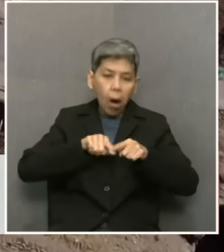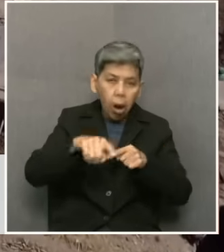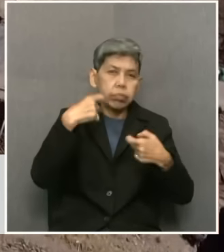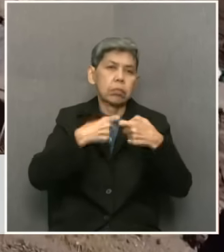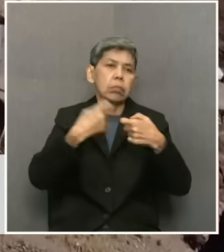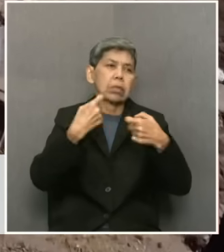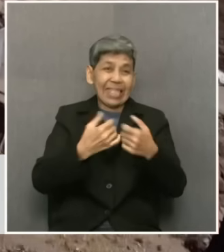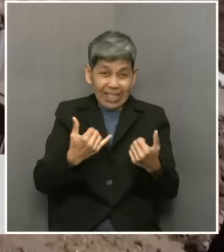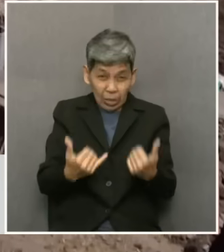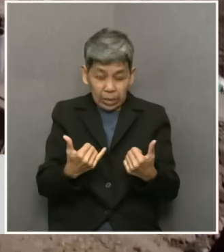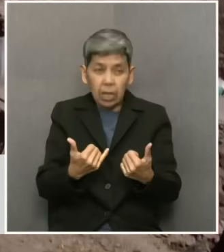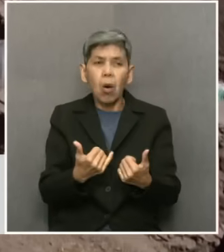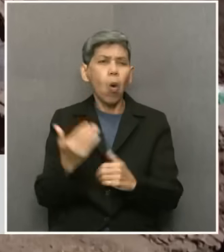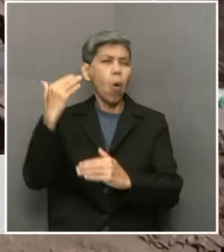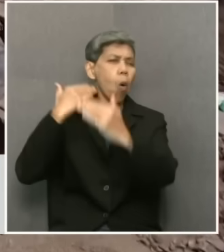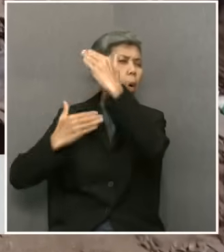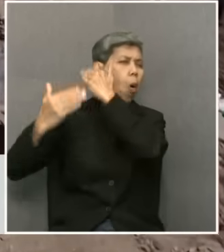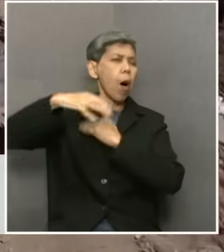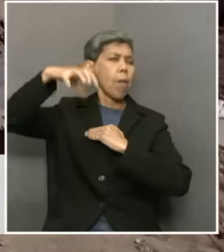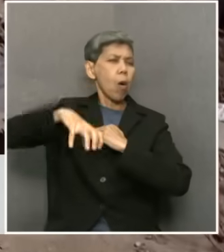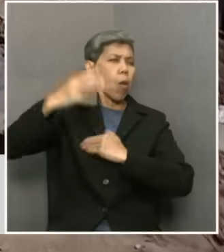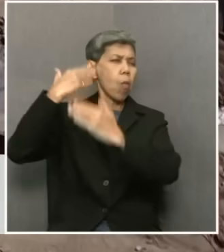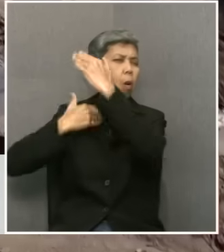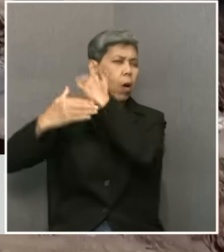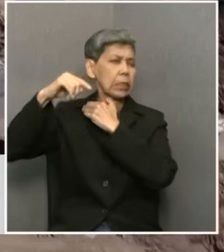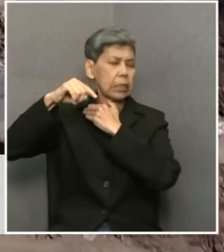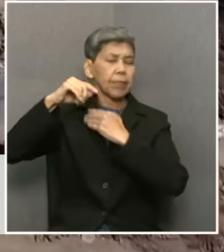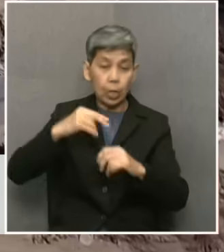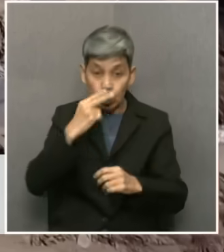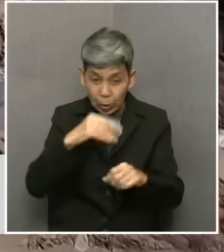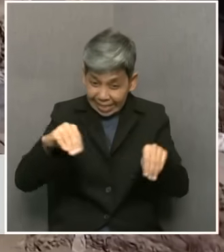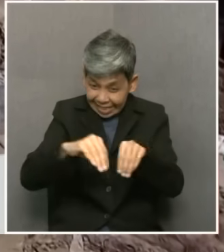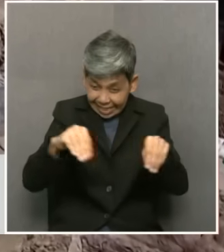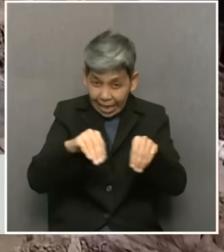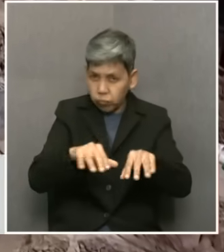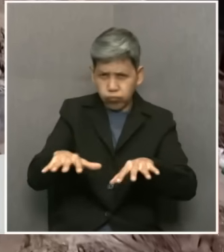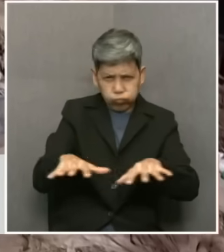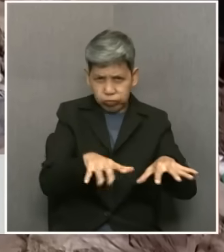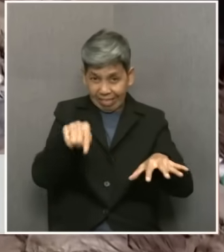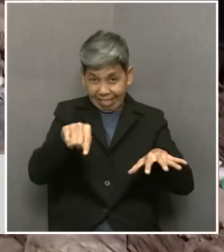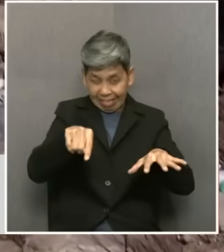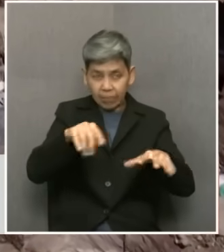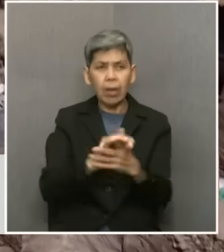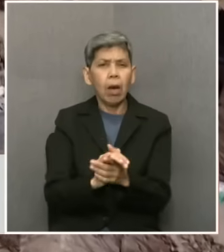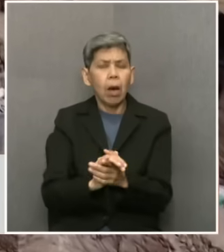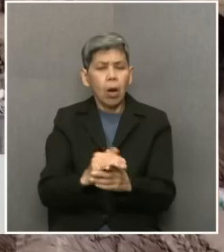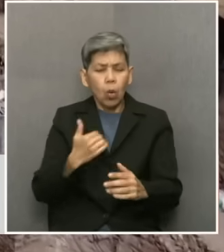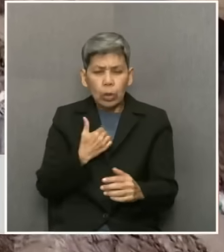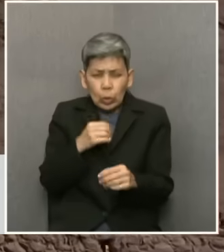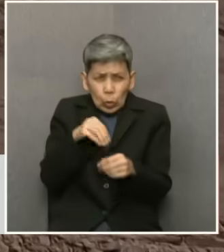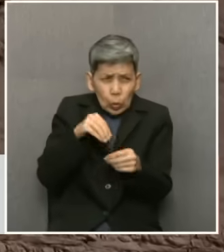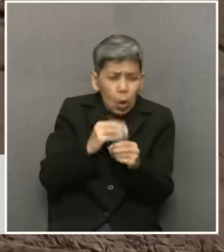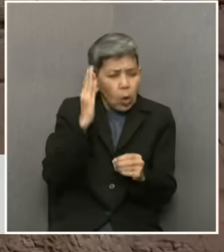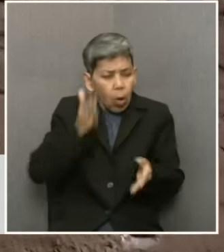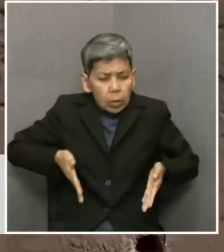ถานการณ์ล่าสุดในเมืองโบราณมาราเกชของโมร็อกโกซึ่งอยู่ใกล้ศูนย์กลางแผ่นดินไหวผู้รอดชีวิตต้องอาศัยนอนตาม